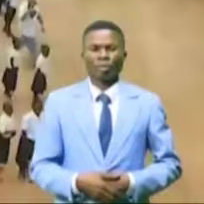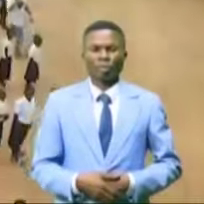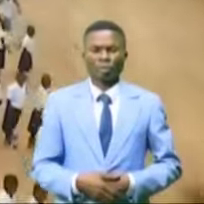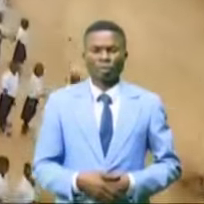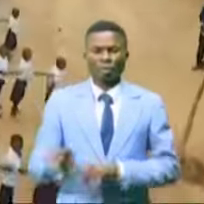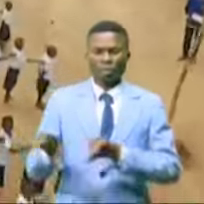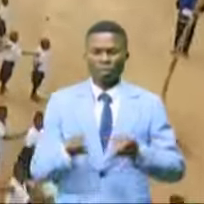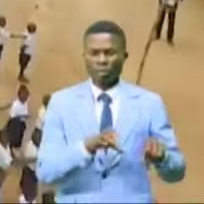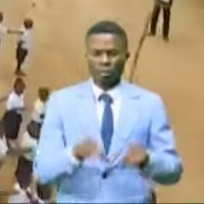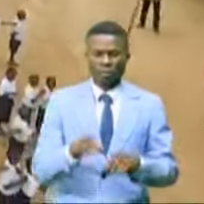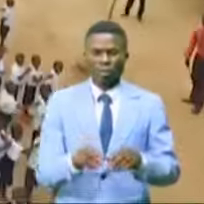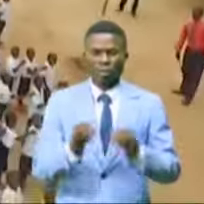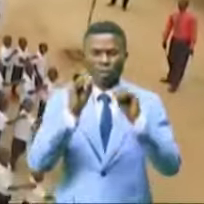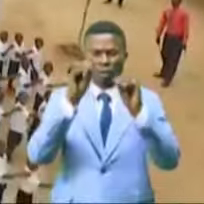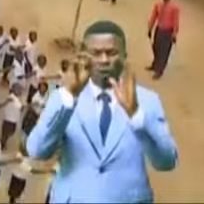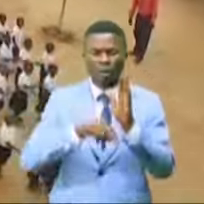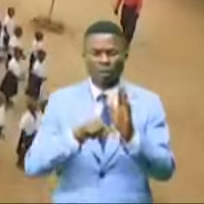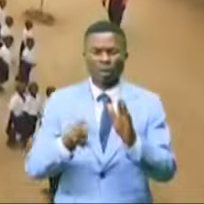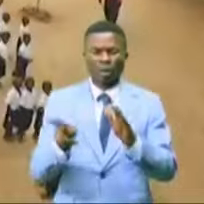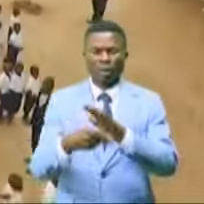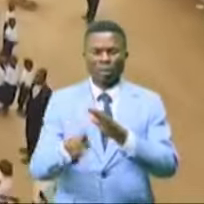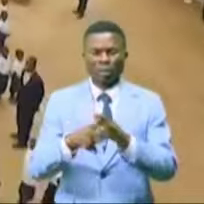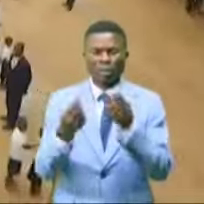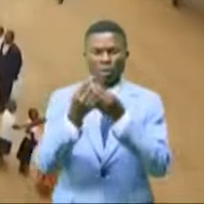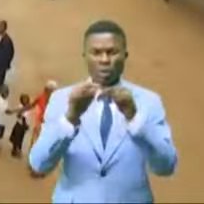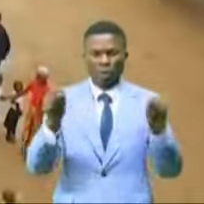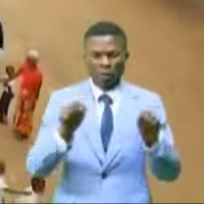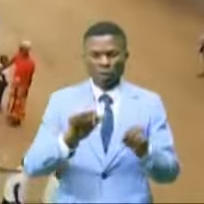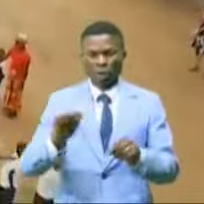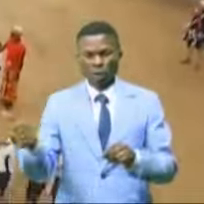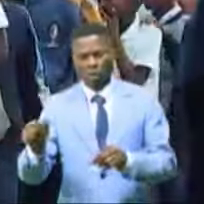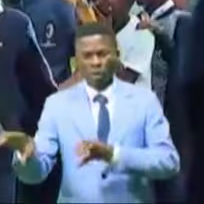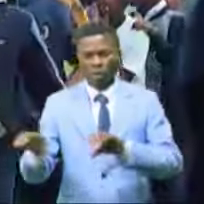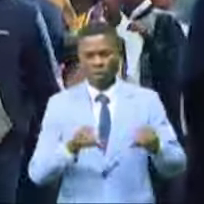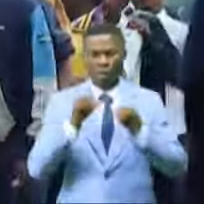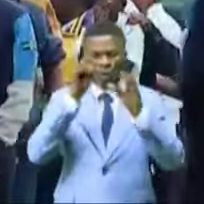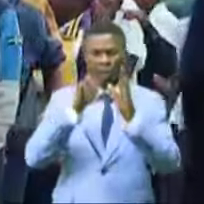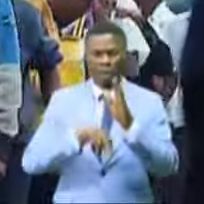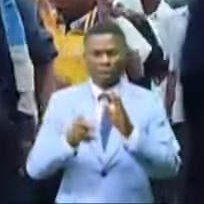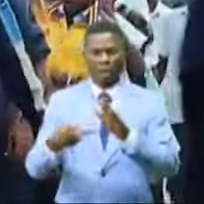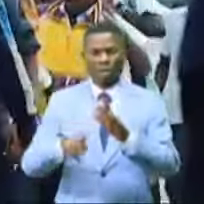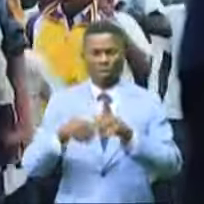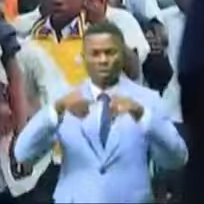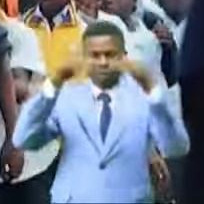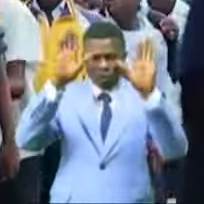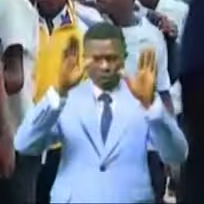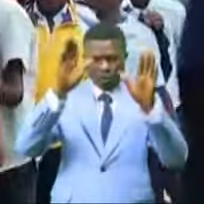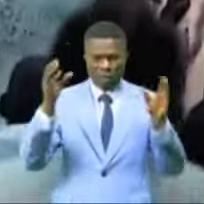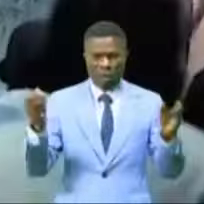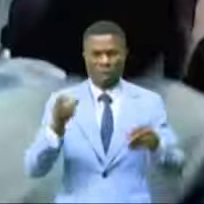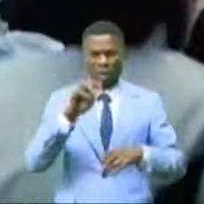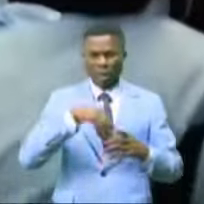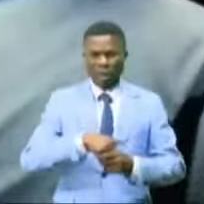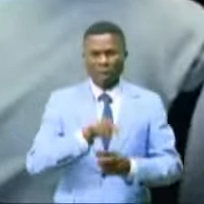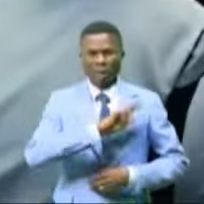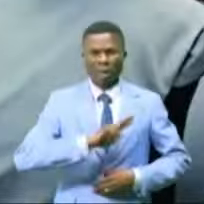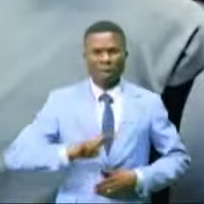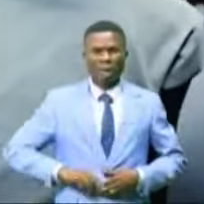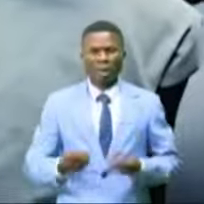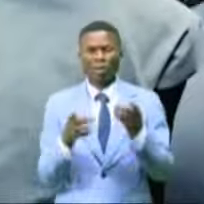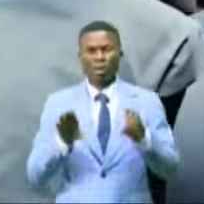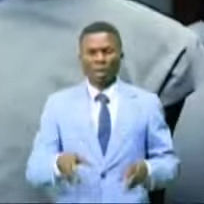L'effectivité de la gratuité de l'enseignement va s'étendre à d'autres filières de l'enseignement primaire secondaire en République démocratique du Congo